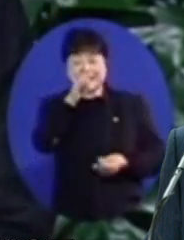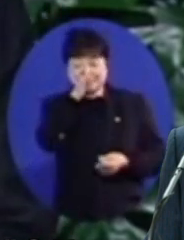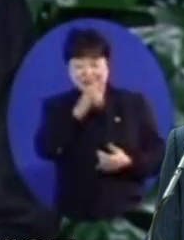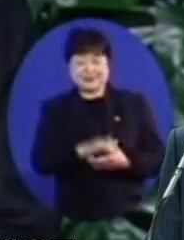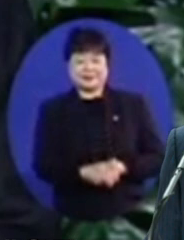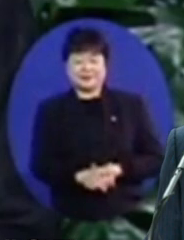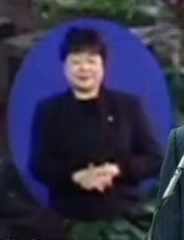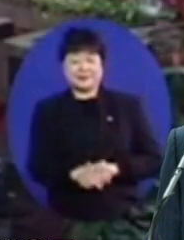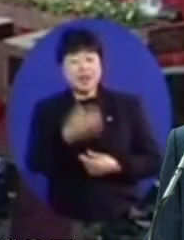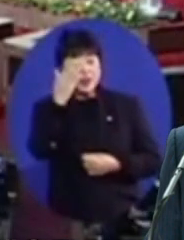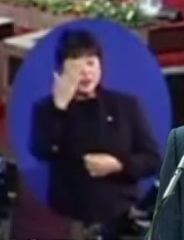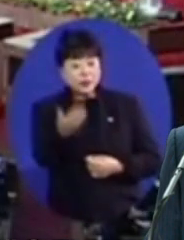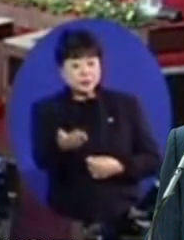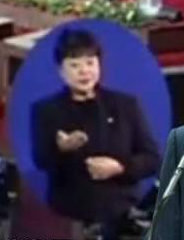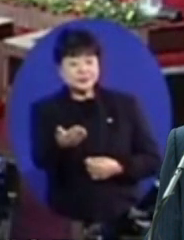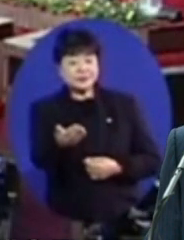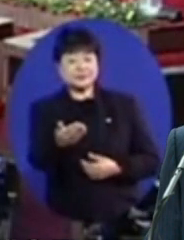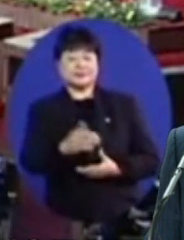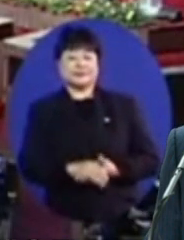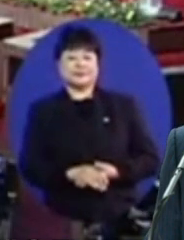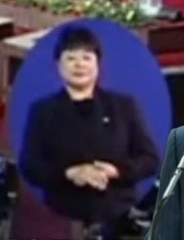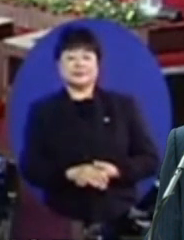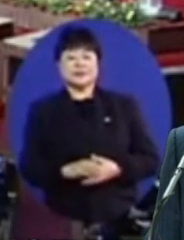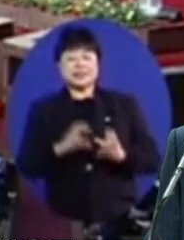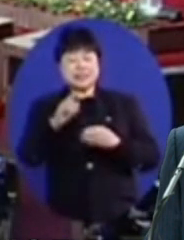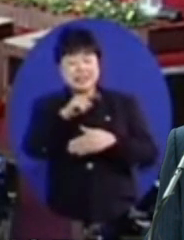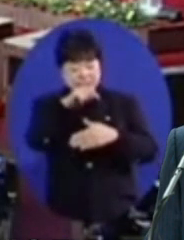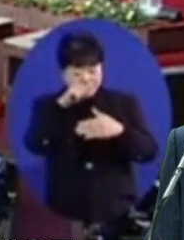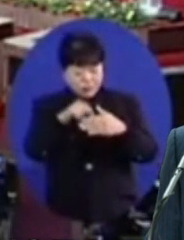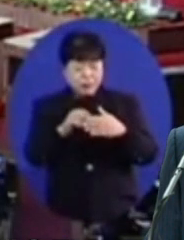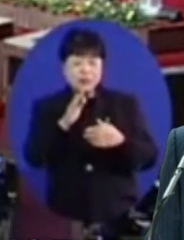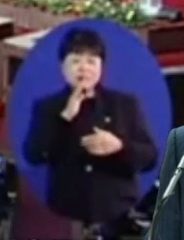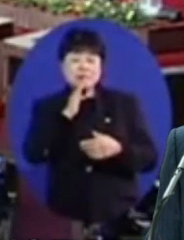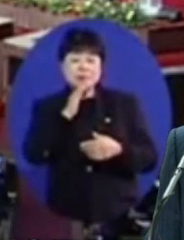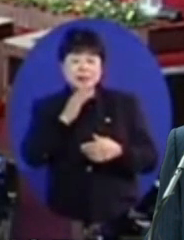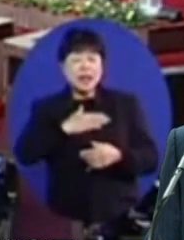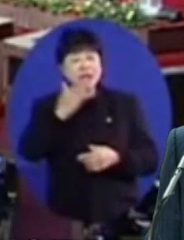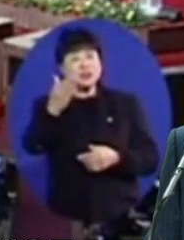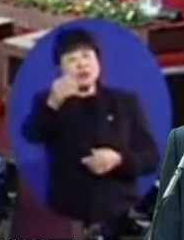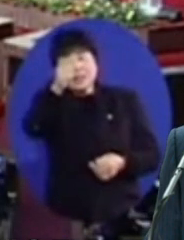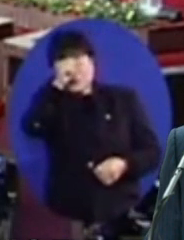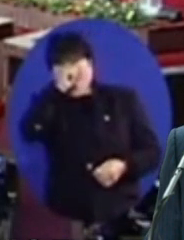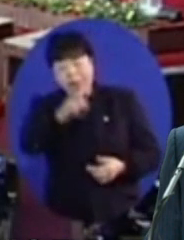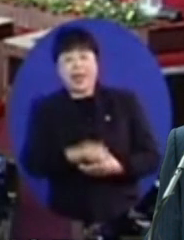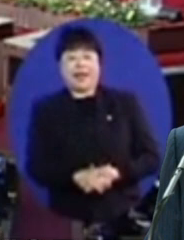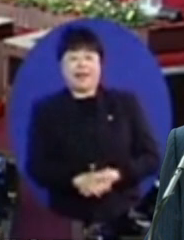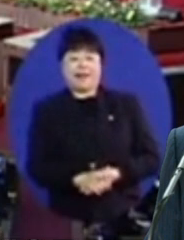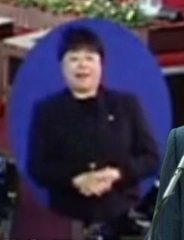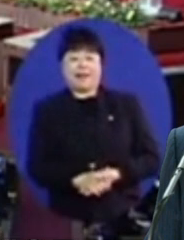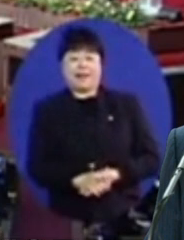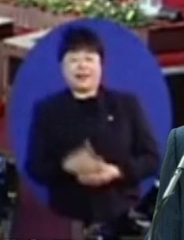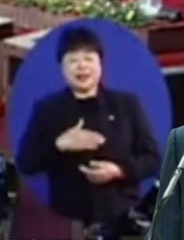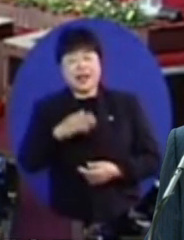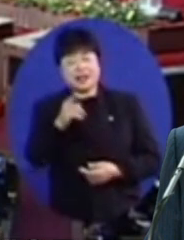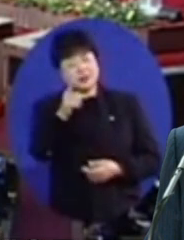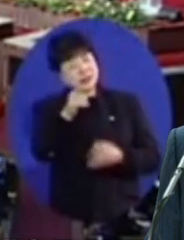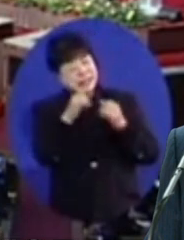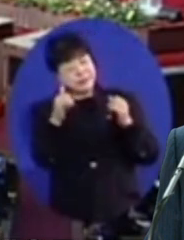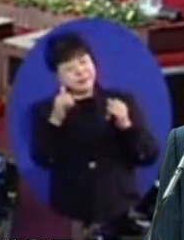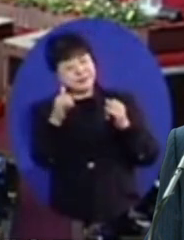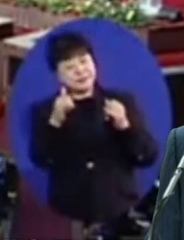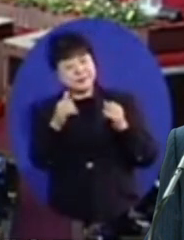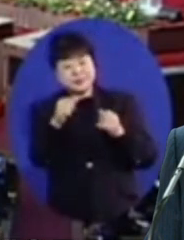여러분 우리가이 세상에서 나는 저 사람을 좋아한다 난 저 사람을